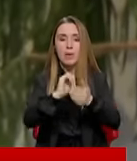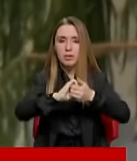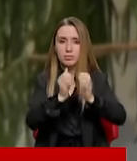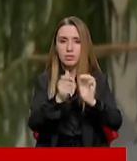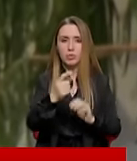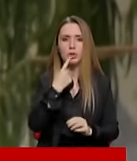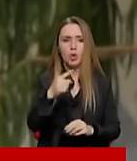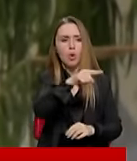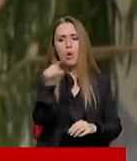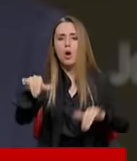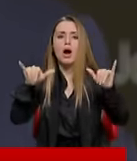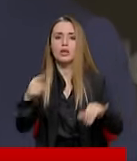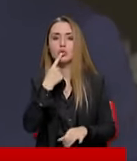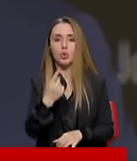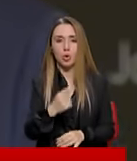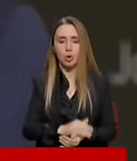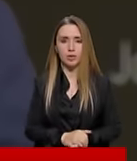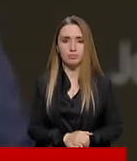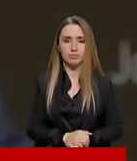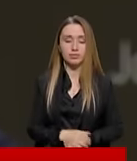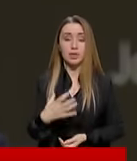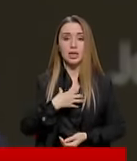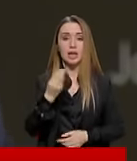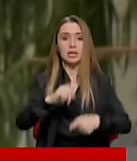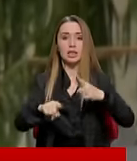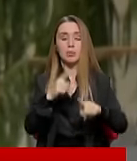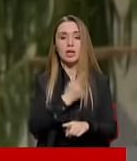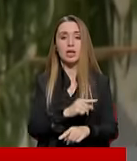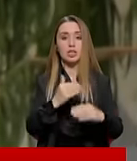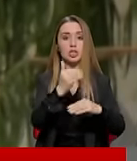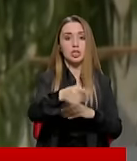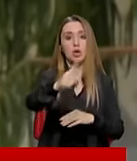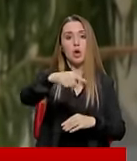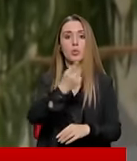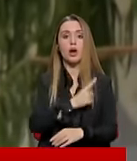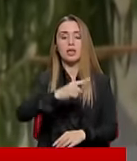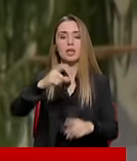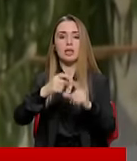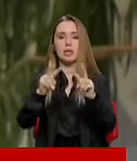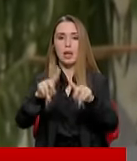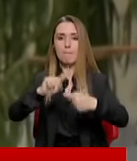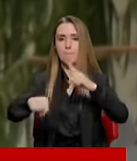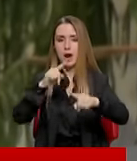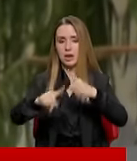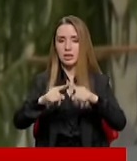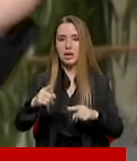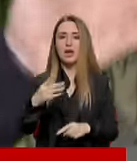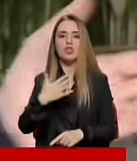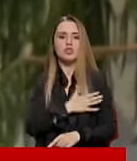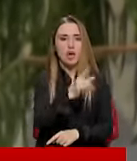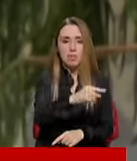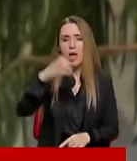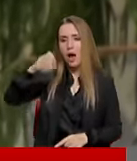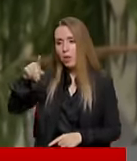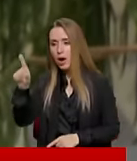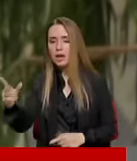Al birini vur ötekine yani hani kendi iyi Partinin adayı dışındaki diğer adayların den Parti ile yani işte Cumhuriyet Halk Partisi'nin de